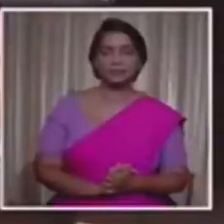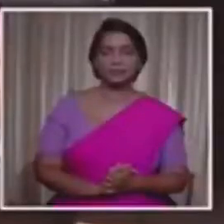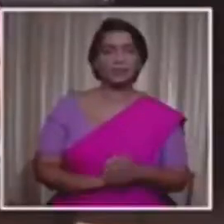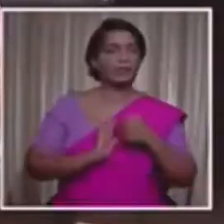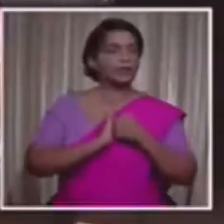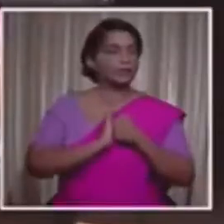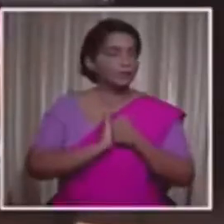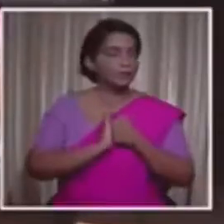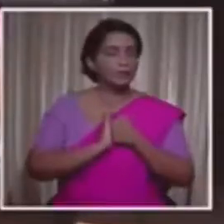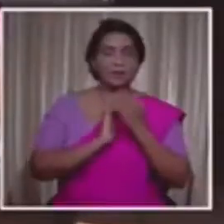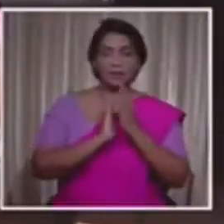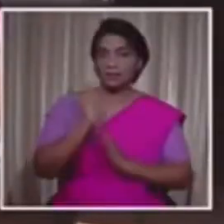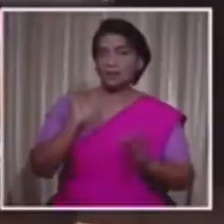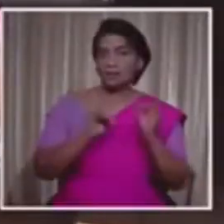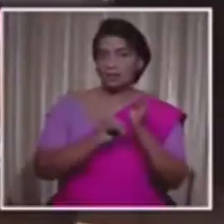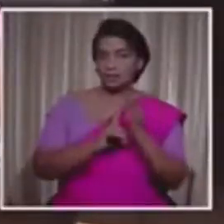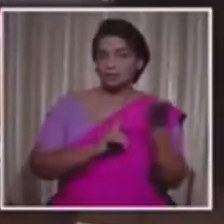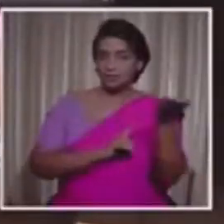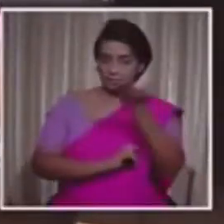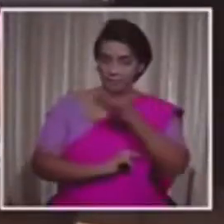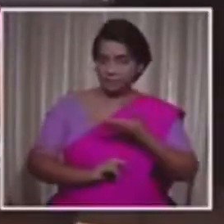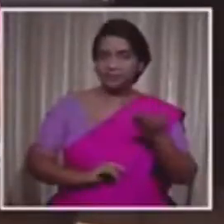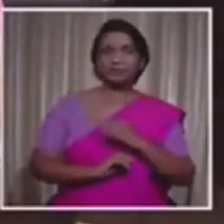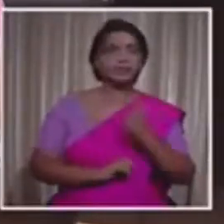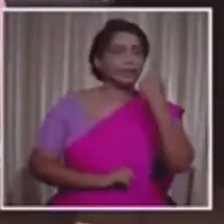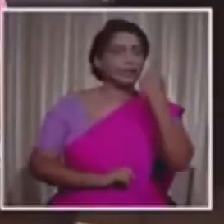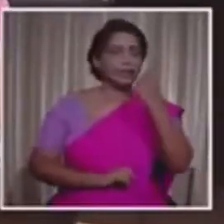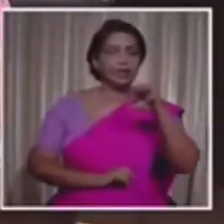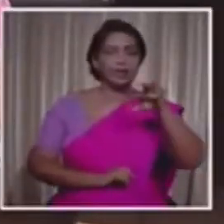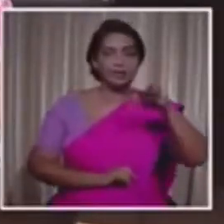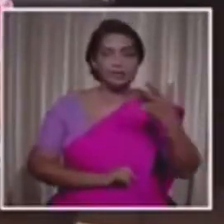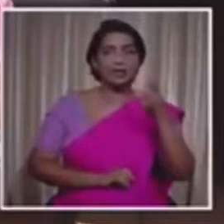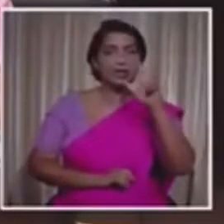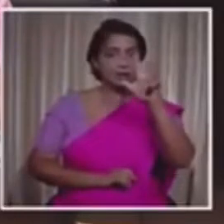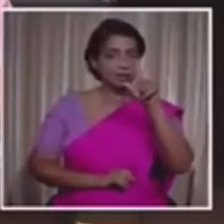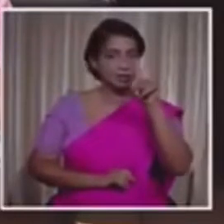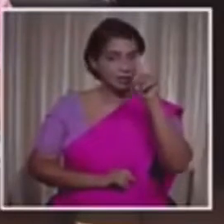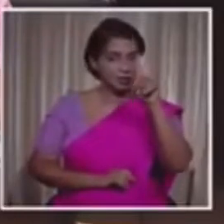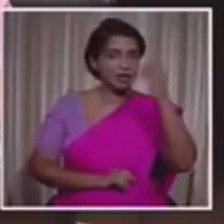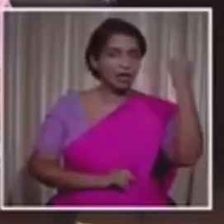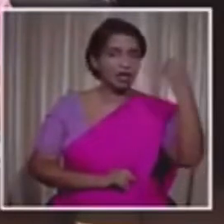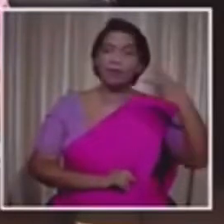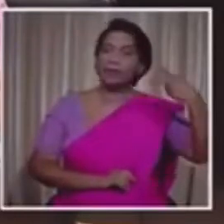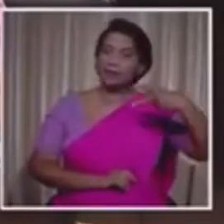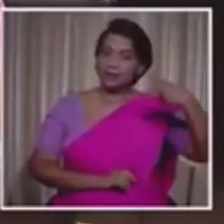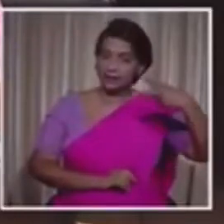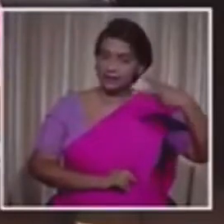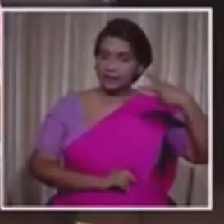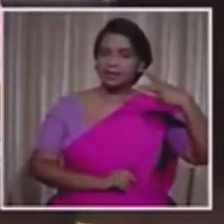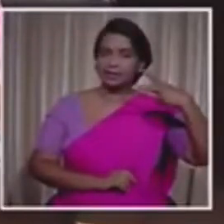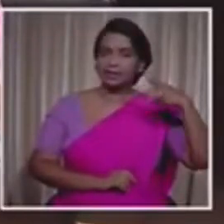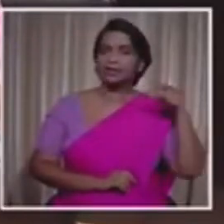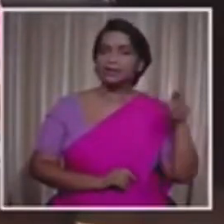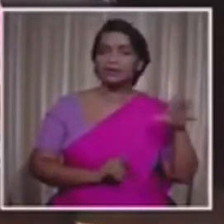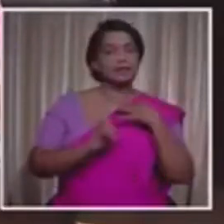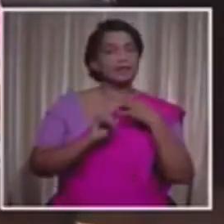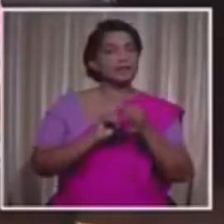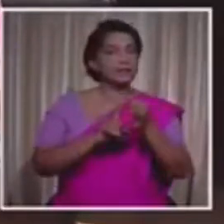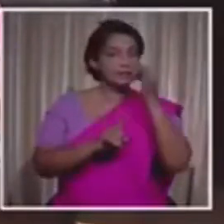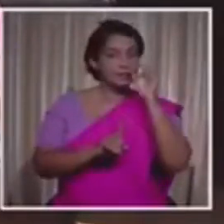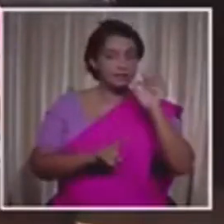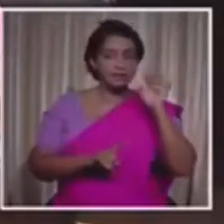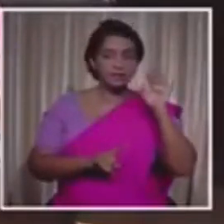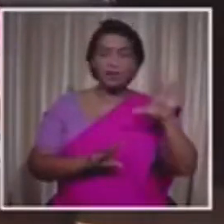गरु मंत्री वरुणी एकदास नमस्य असुवेक अंक देक दरन जनाधिपति